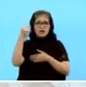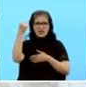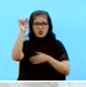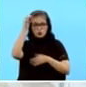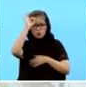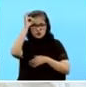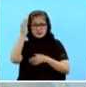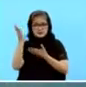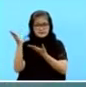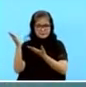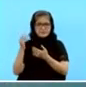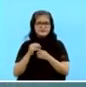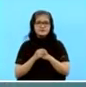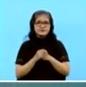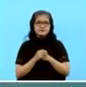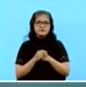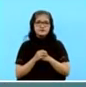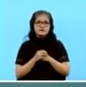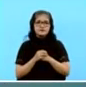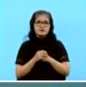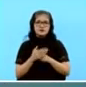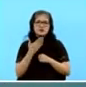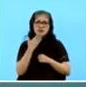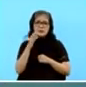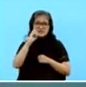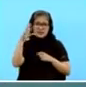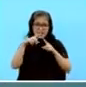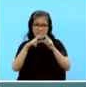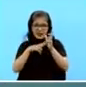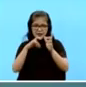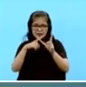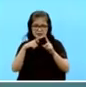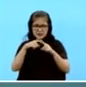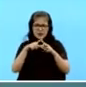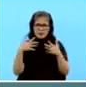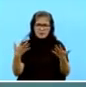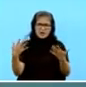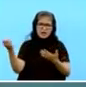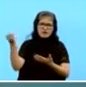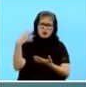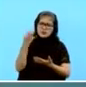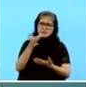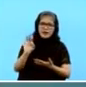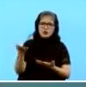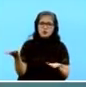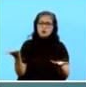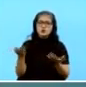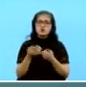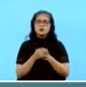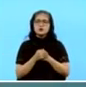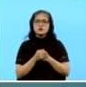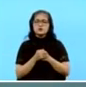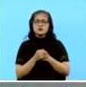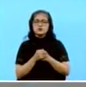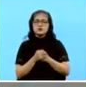Jaya Hai selamat siang Anis ke apa perkembangan terbaru terkait dengan pilihan kasus ini percaya dimana